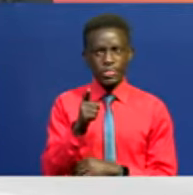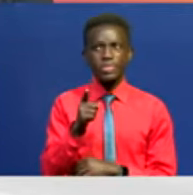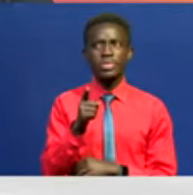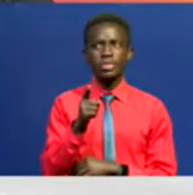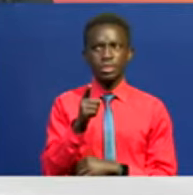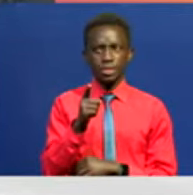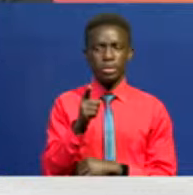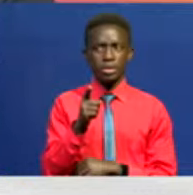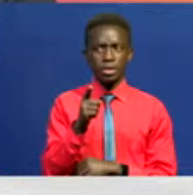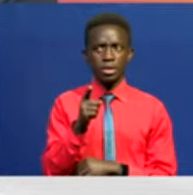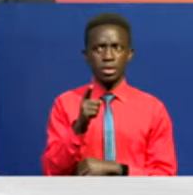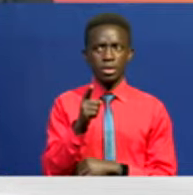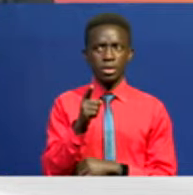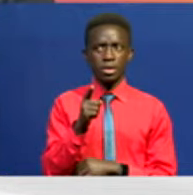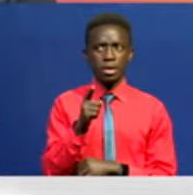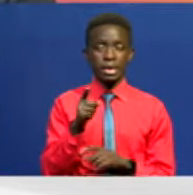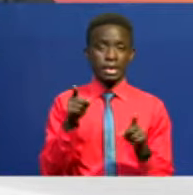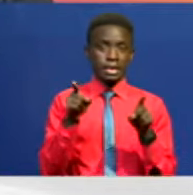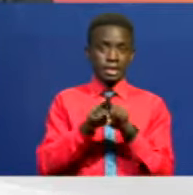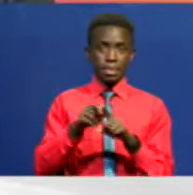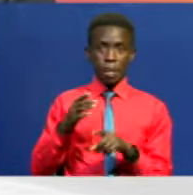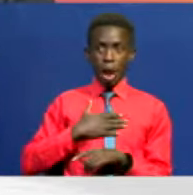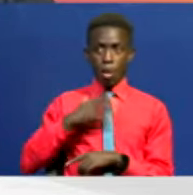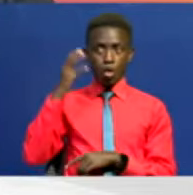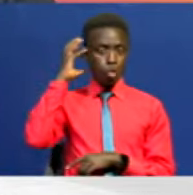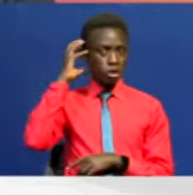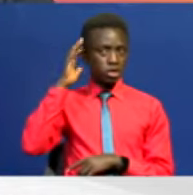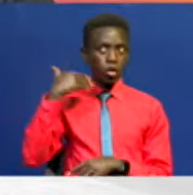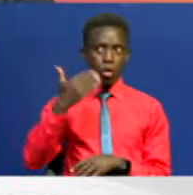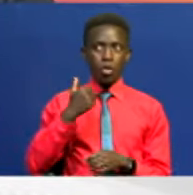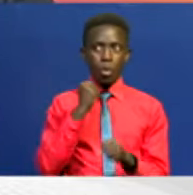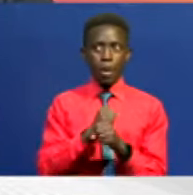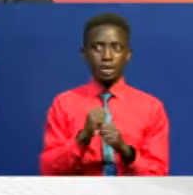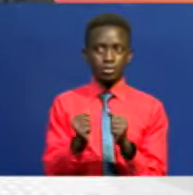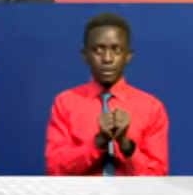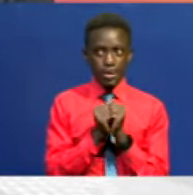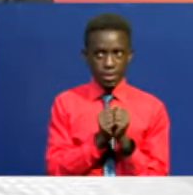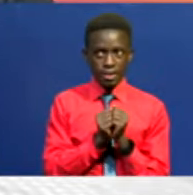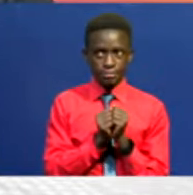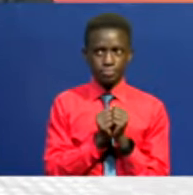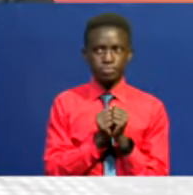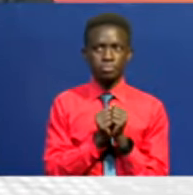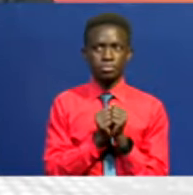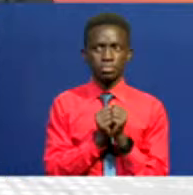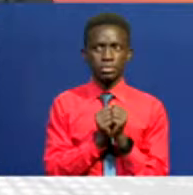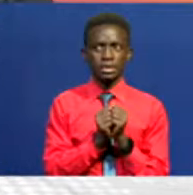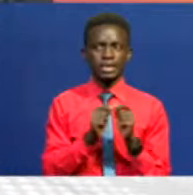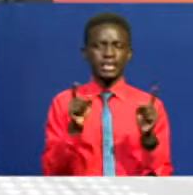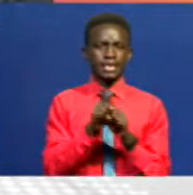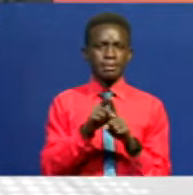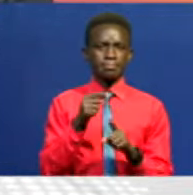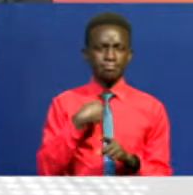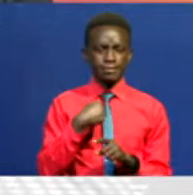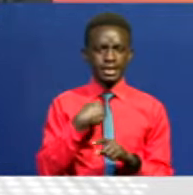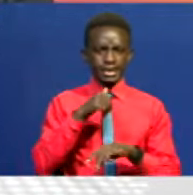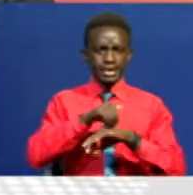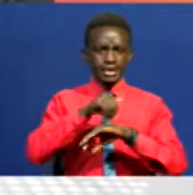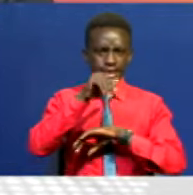kama vyuo huwa tunafanya kazi pamoja. Mm-hmm. Pili pia ningependa kutuma rambirambi